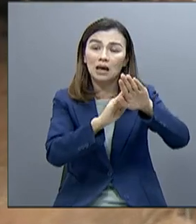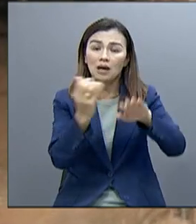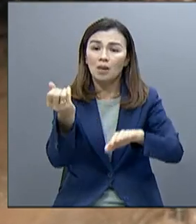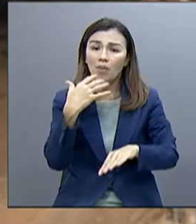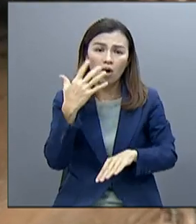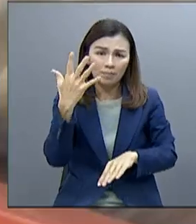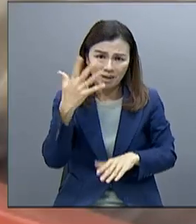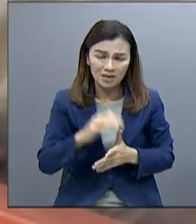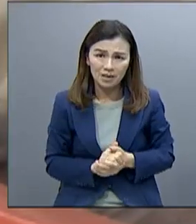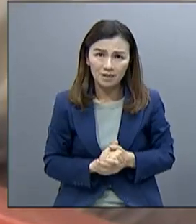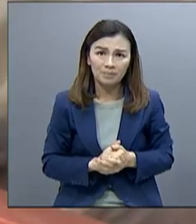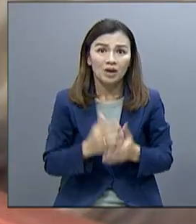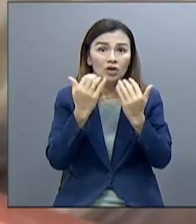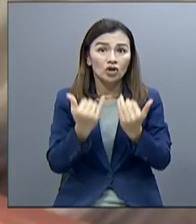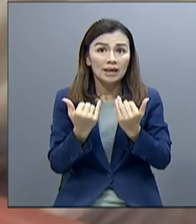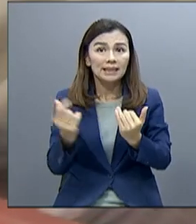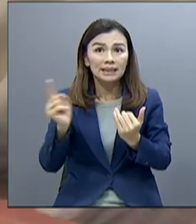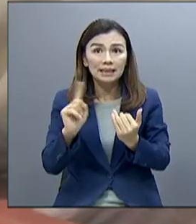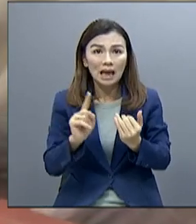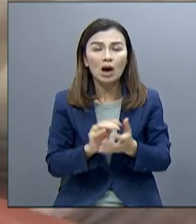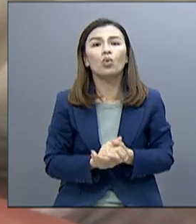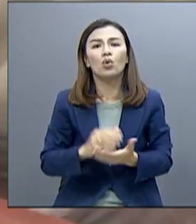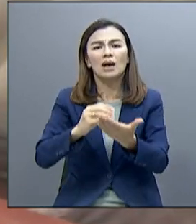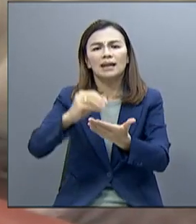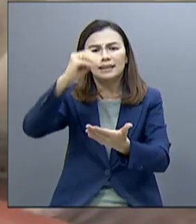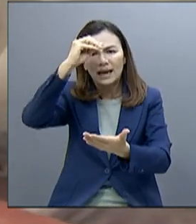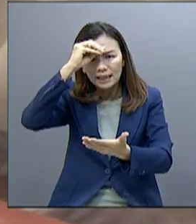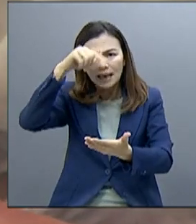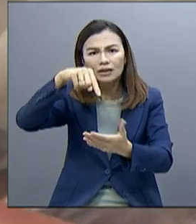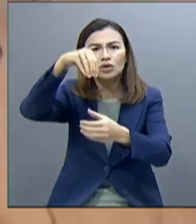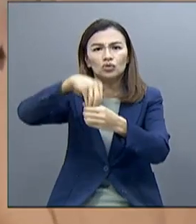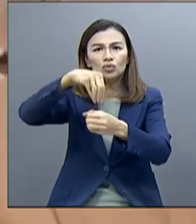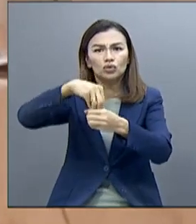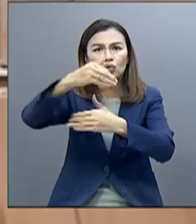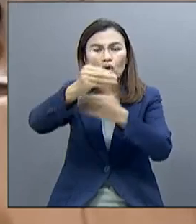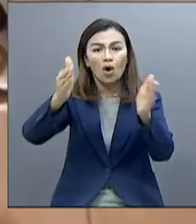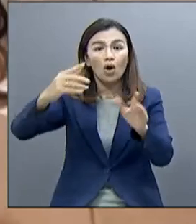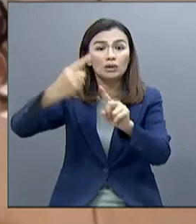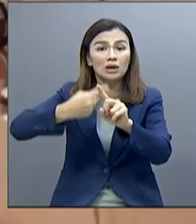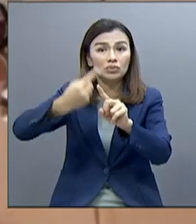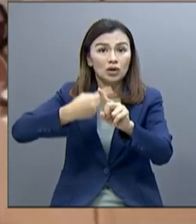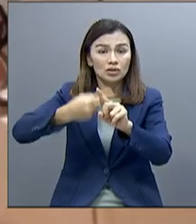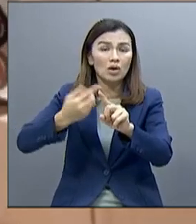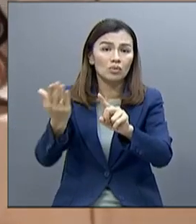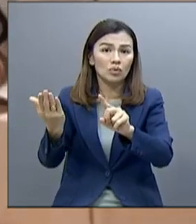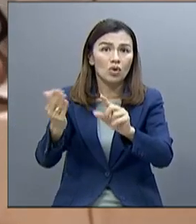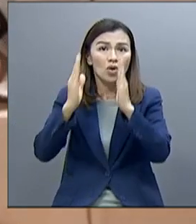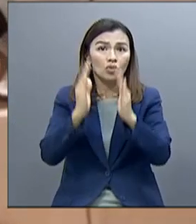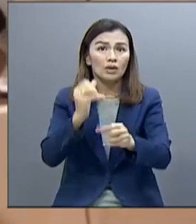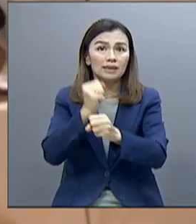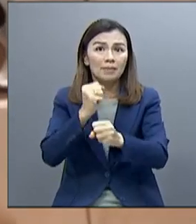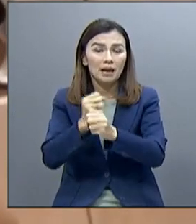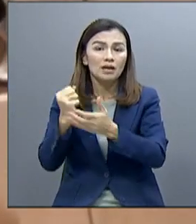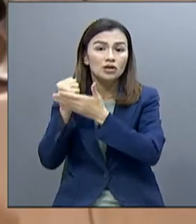ค่ะตอนนี้ความเสียหายเกิดขึ้นหนักนักศึกษาบางส่วนยังติดอยู่บริเวณหอพักเจ้าหน้าที่กู้ภัยช่วยกันลำเลียงออกมา